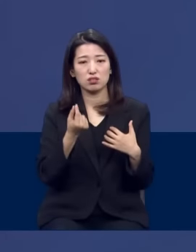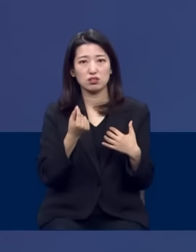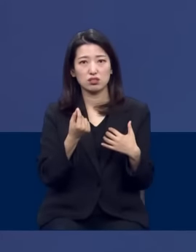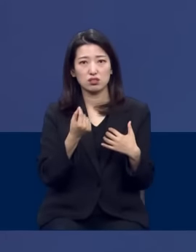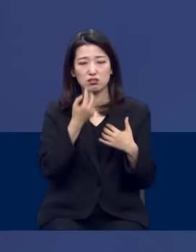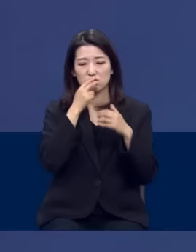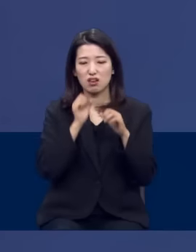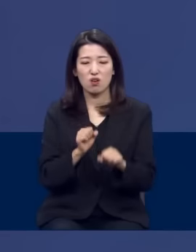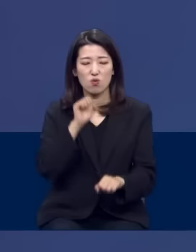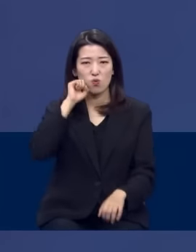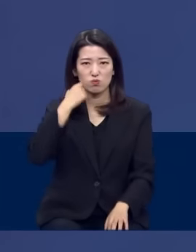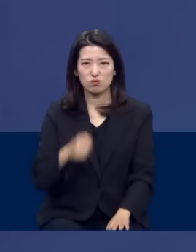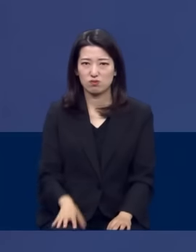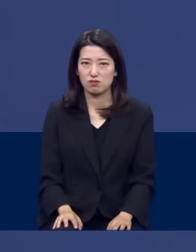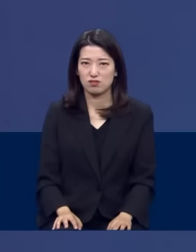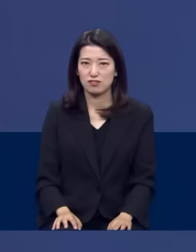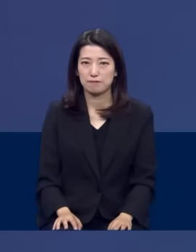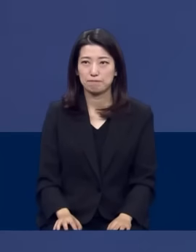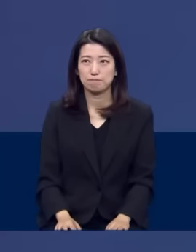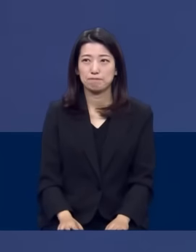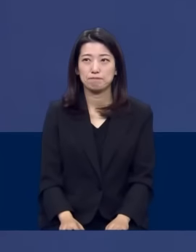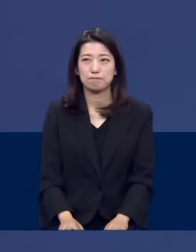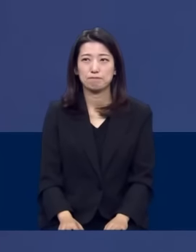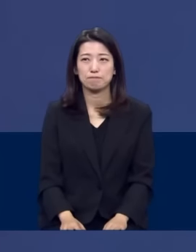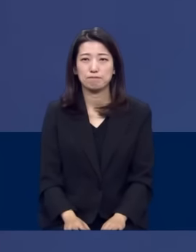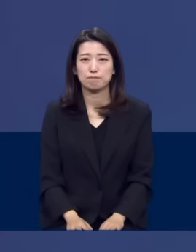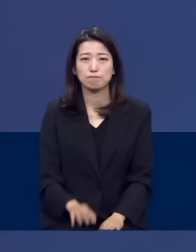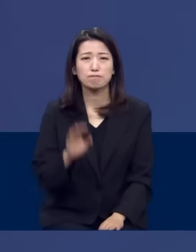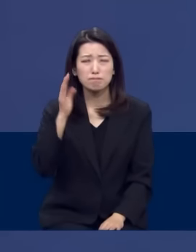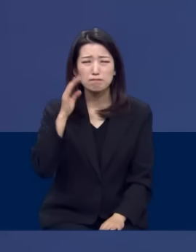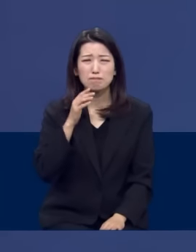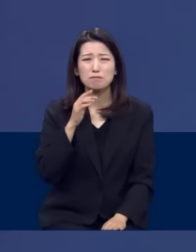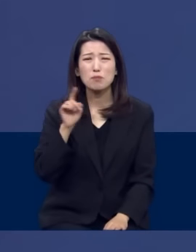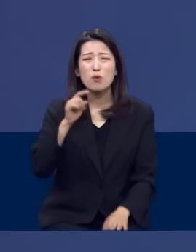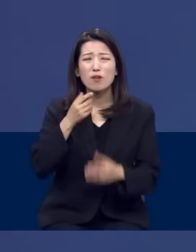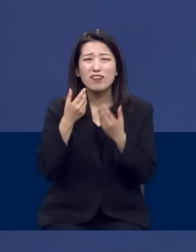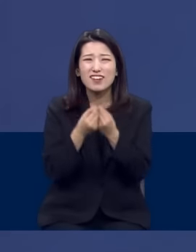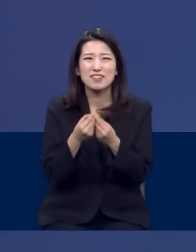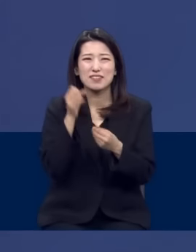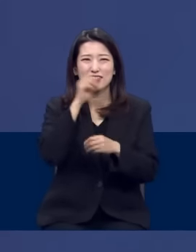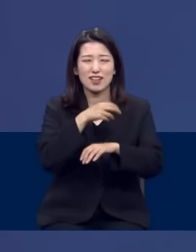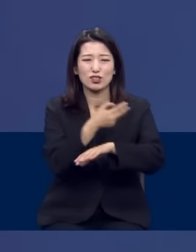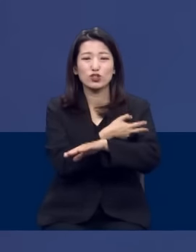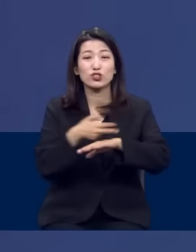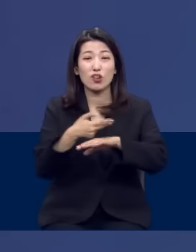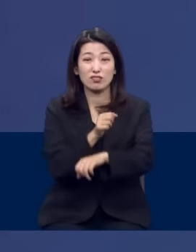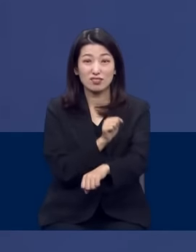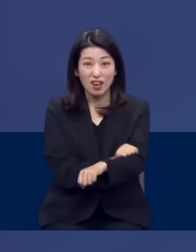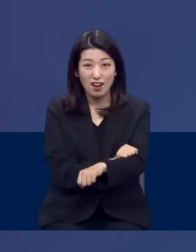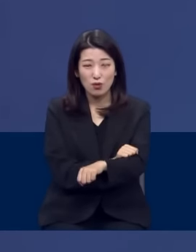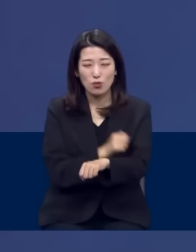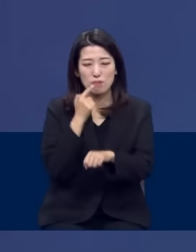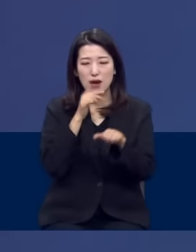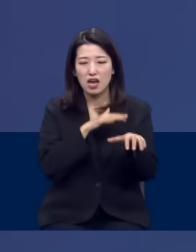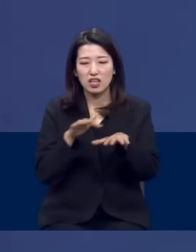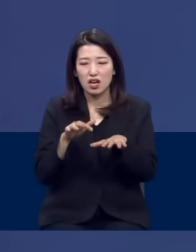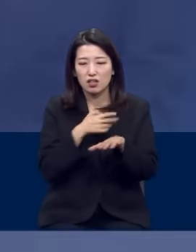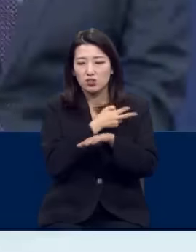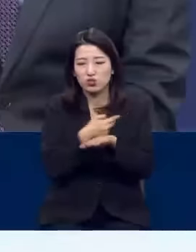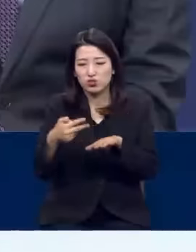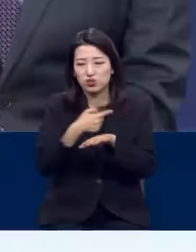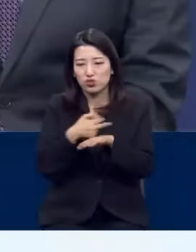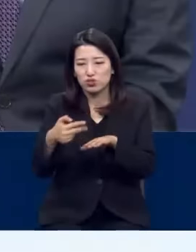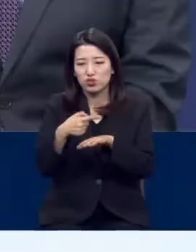어렵죠 특히 요새 같은 데는 수영을 잘해도 저체온증으로 갑니다 그래서 그동안에 그 국정 감사라는 검찰